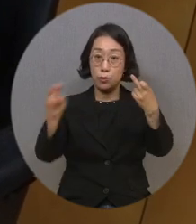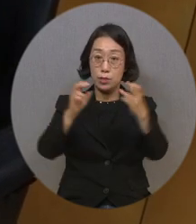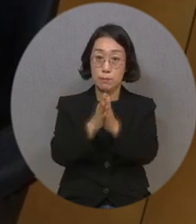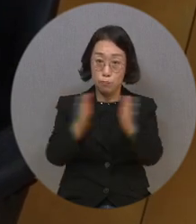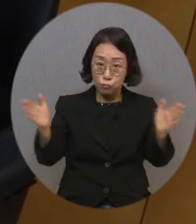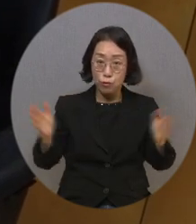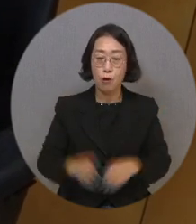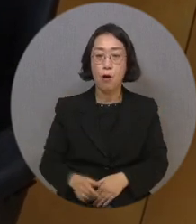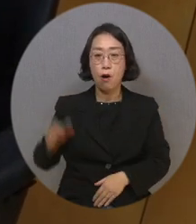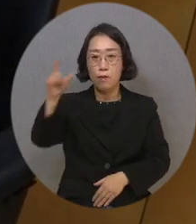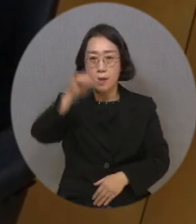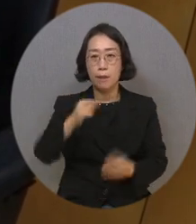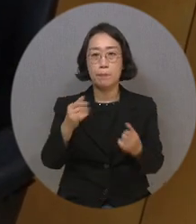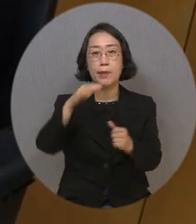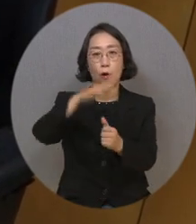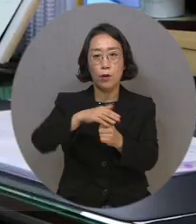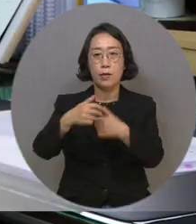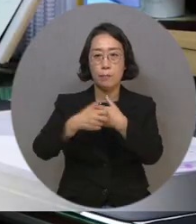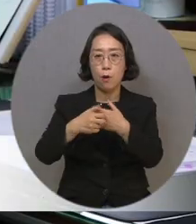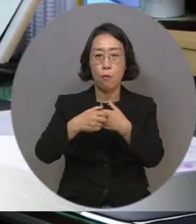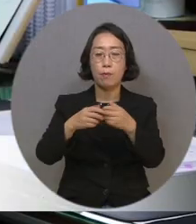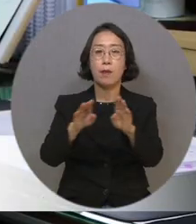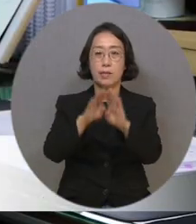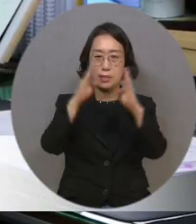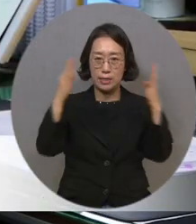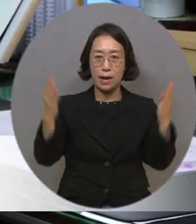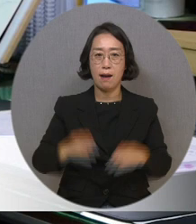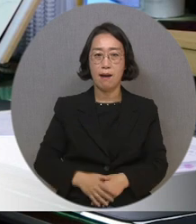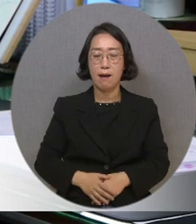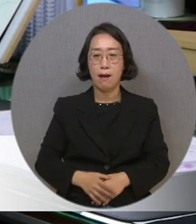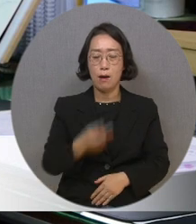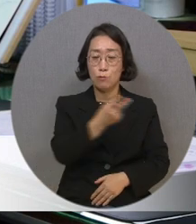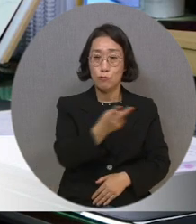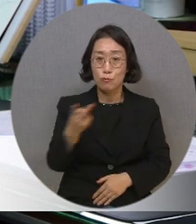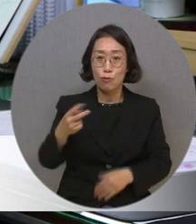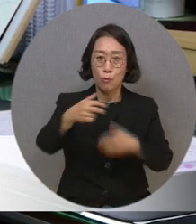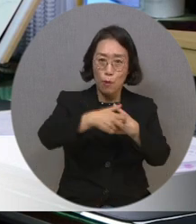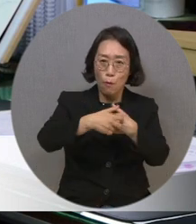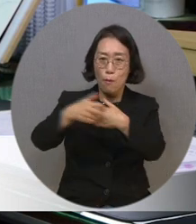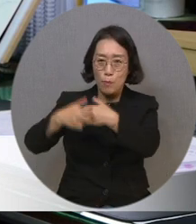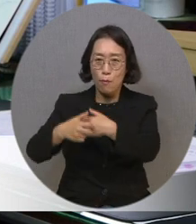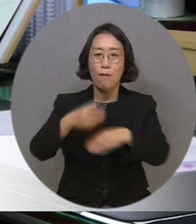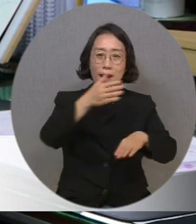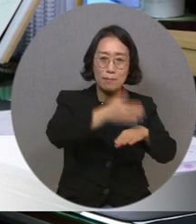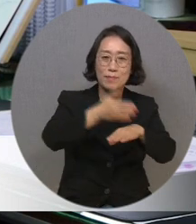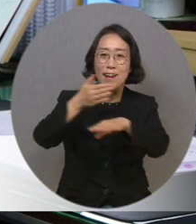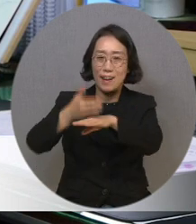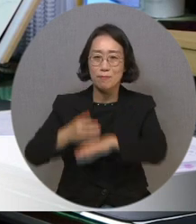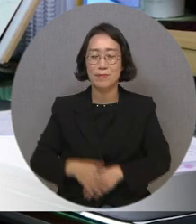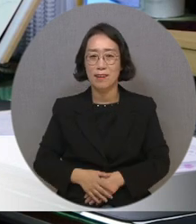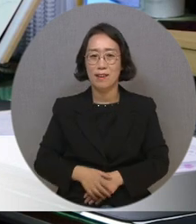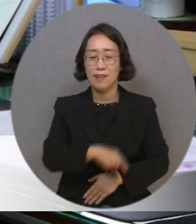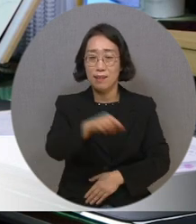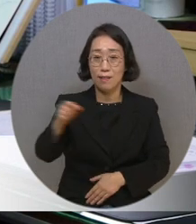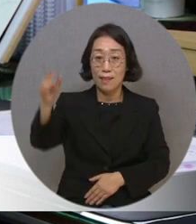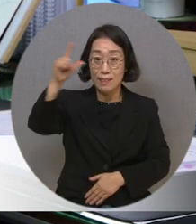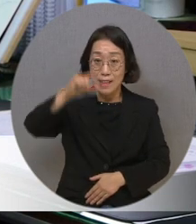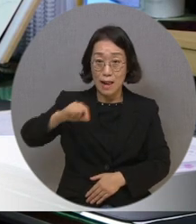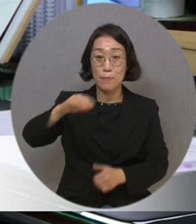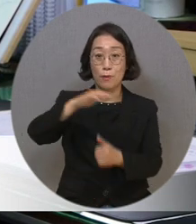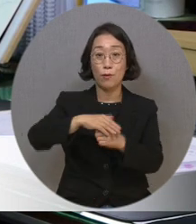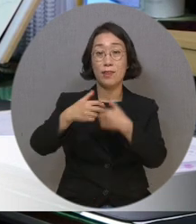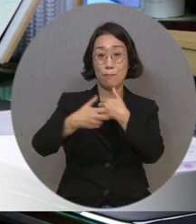달빛 어린이 병원을 운영합니다. 두 병원에 굉장히 감사드리고요. 이런 달빛 어린이